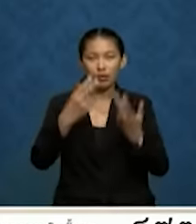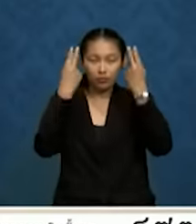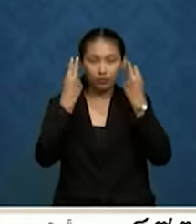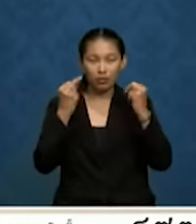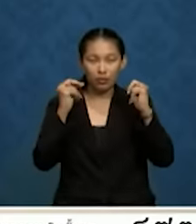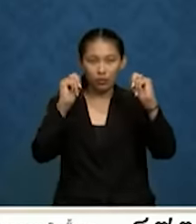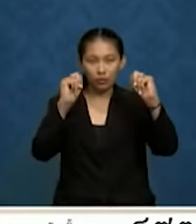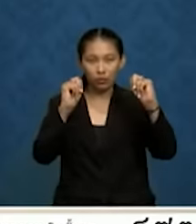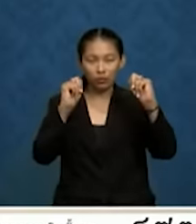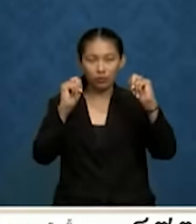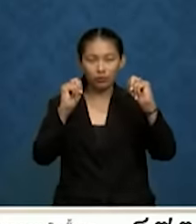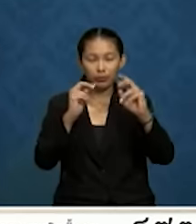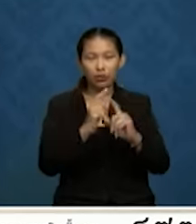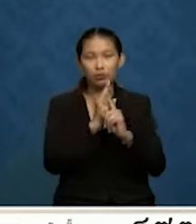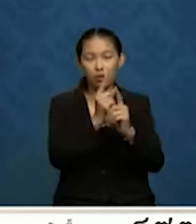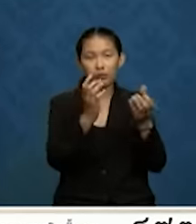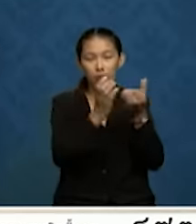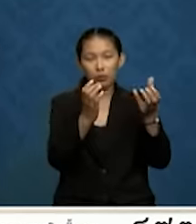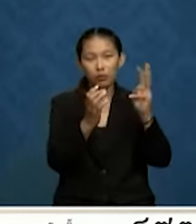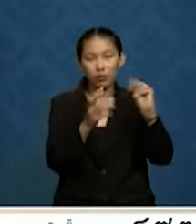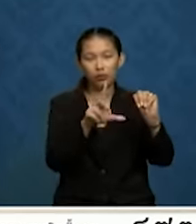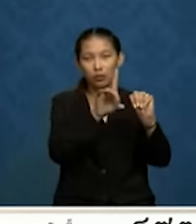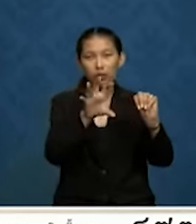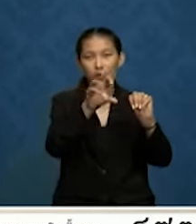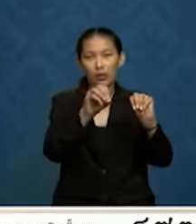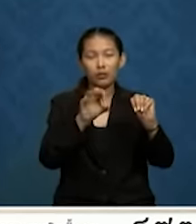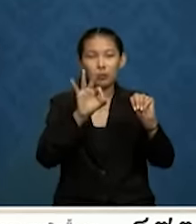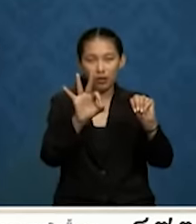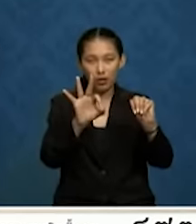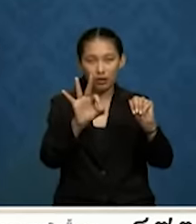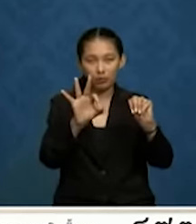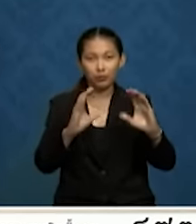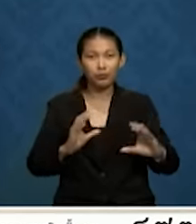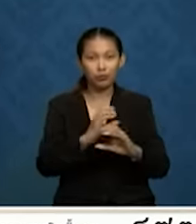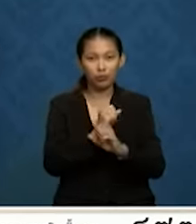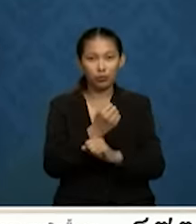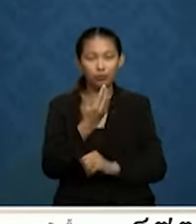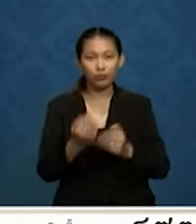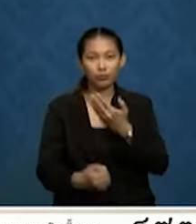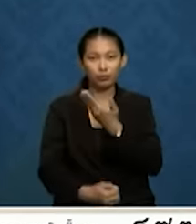นตรีตามรัฐธรรมนูญมาตรา159เป็นดังนี้ครับ